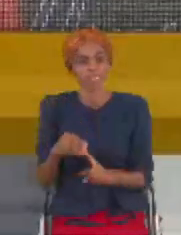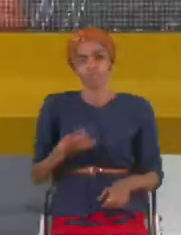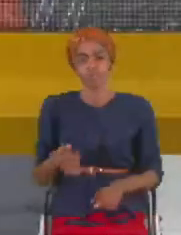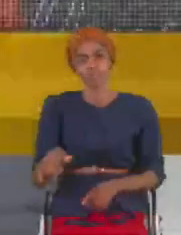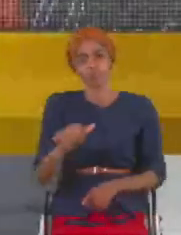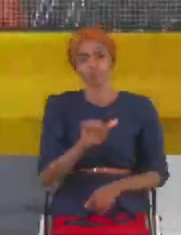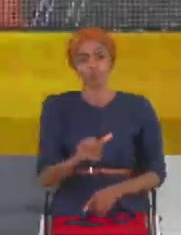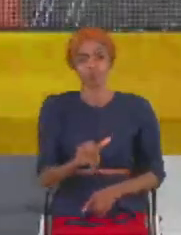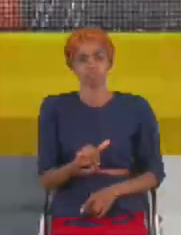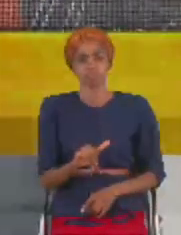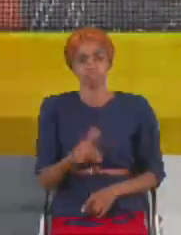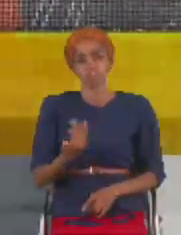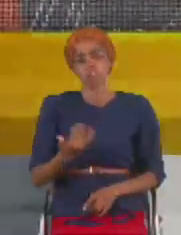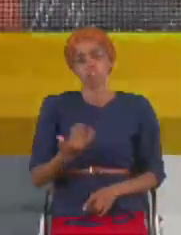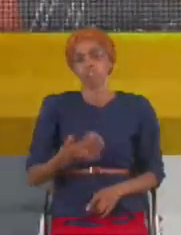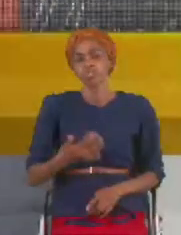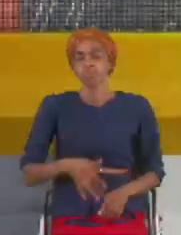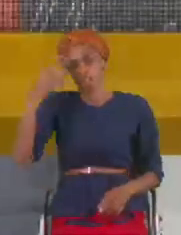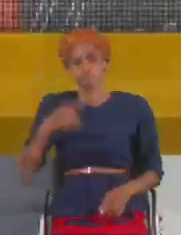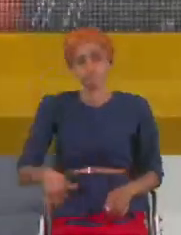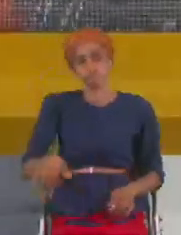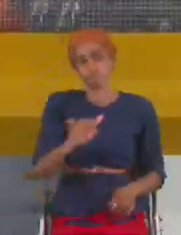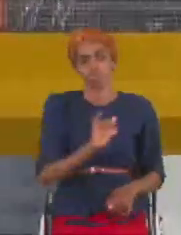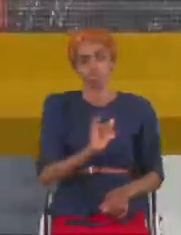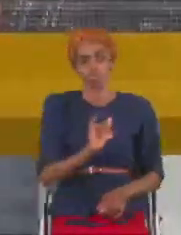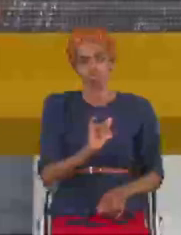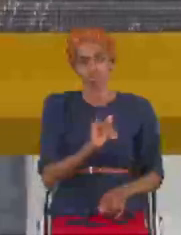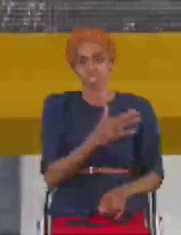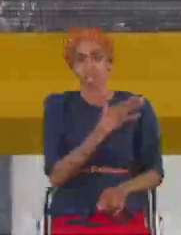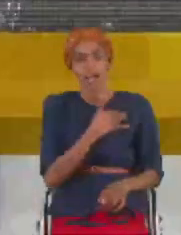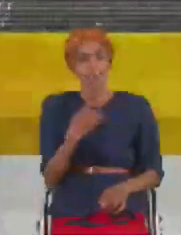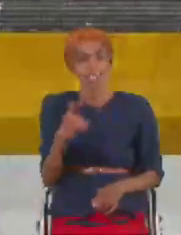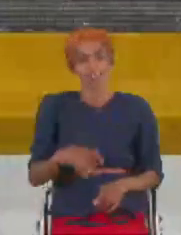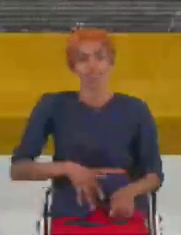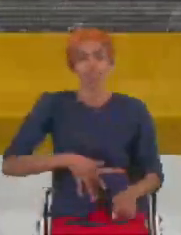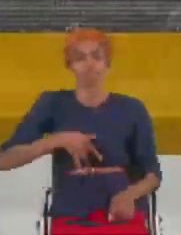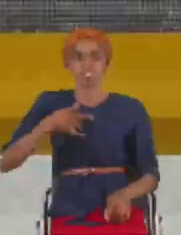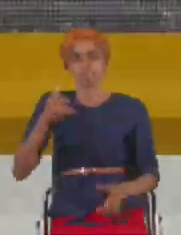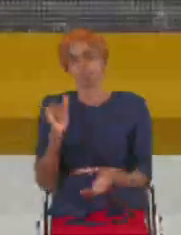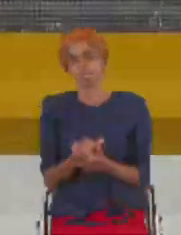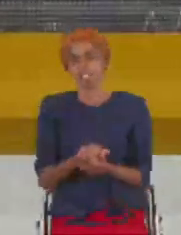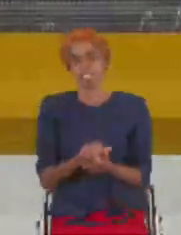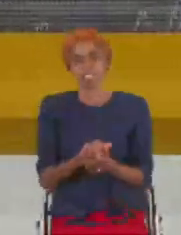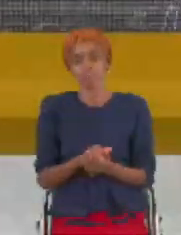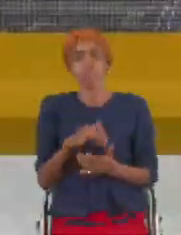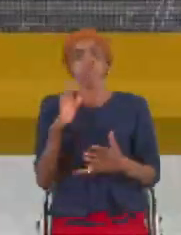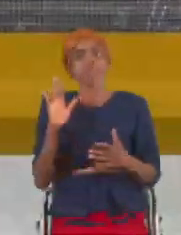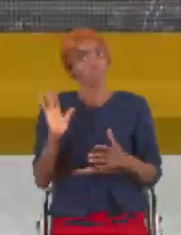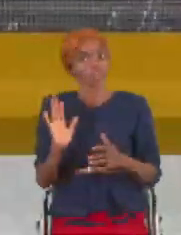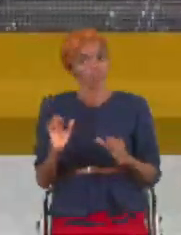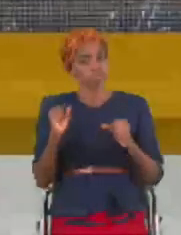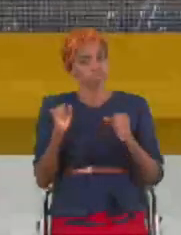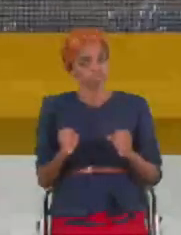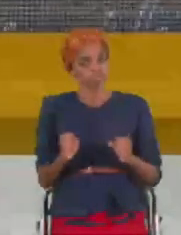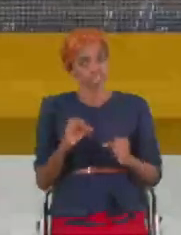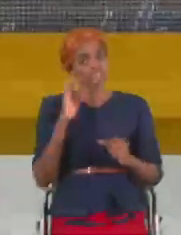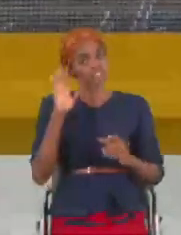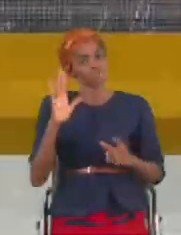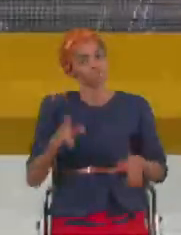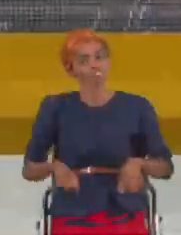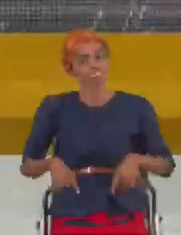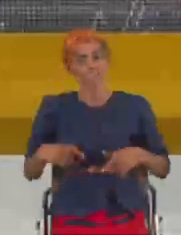tu te sens ordinaire tu penses que tu as ordinaire et tu penses que